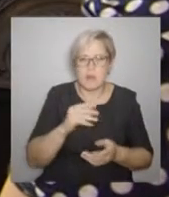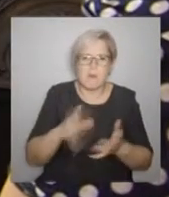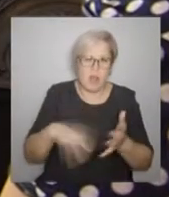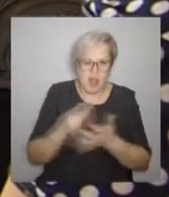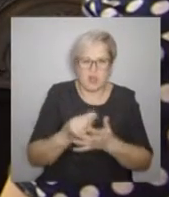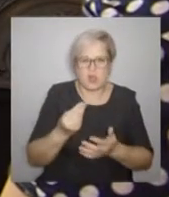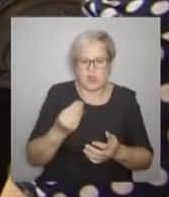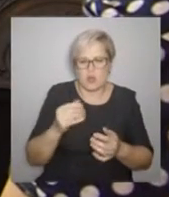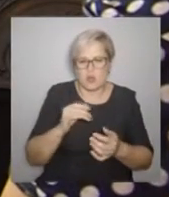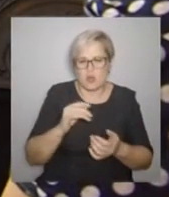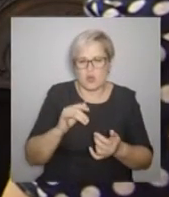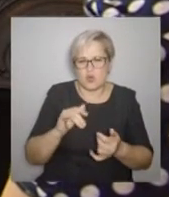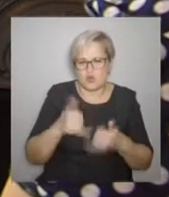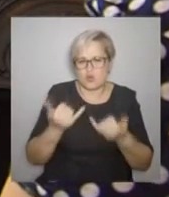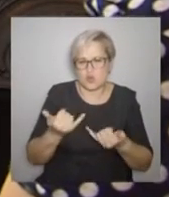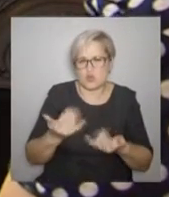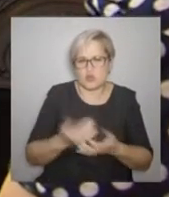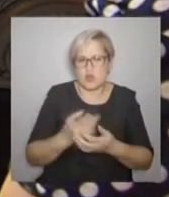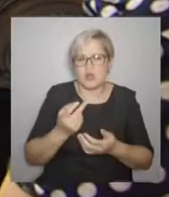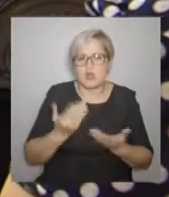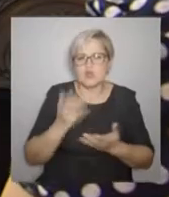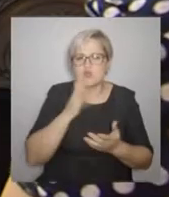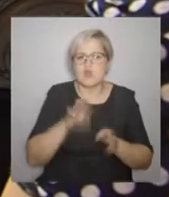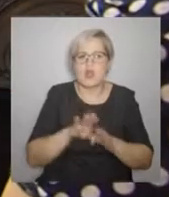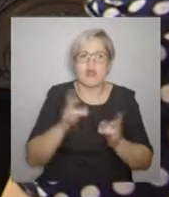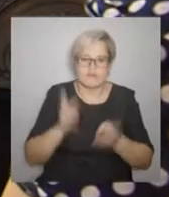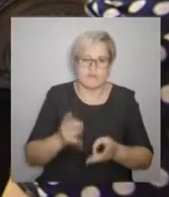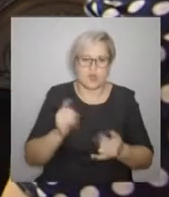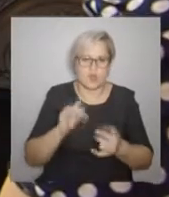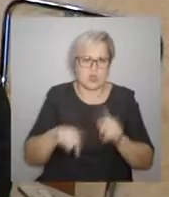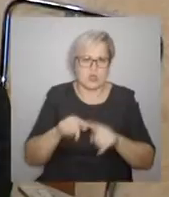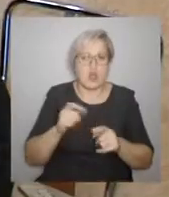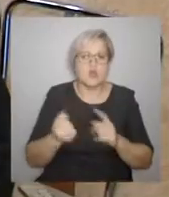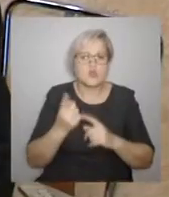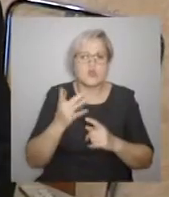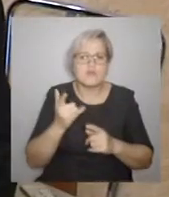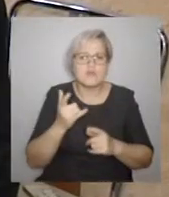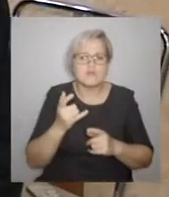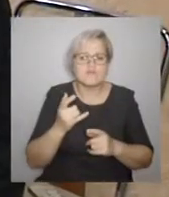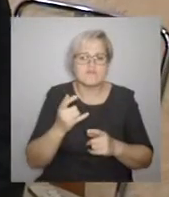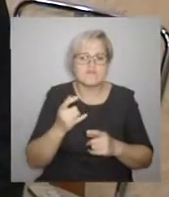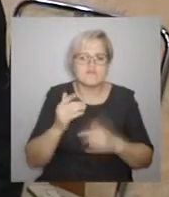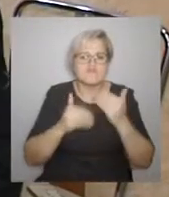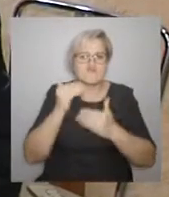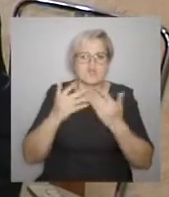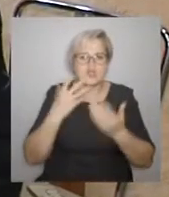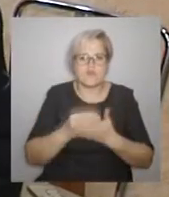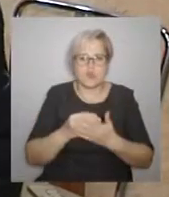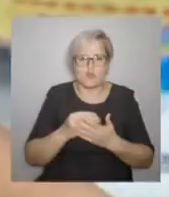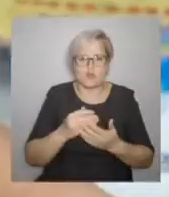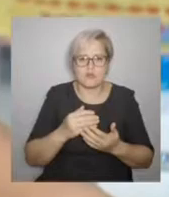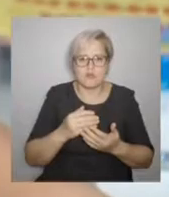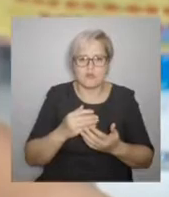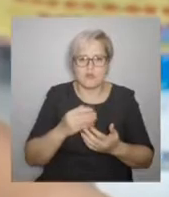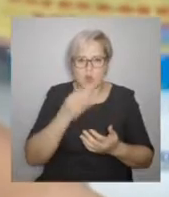с детками, но и со старшим поколением. Угу. Как строится работа? Можно я расскажу? У нас есть